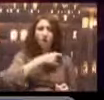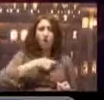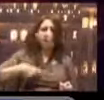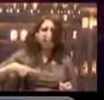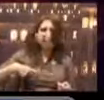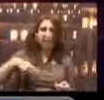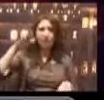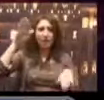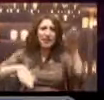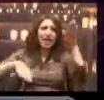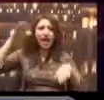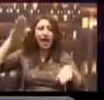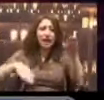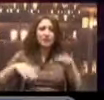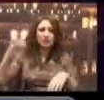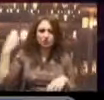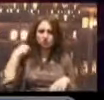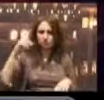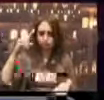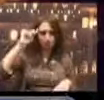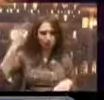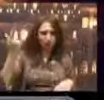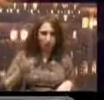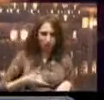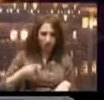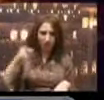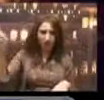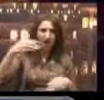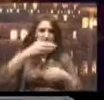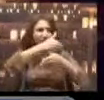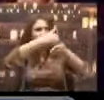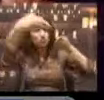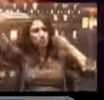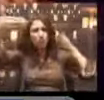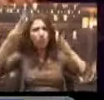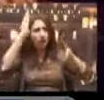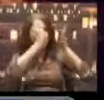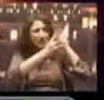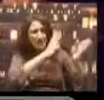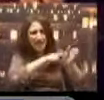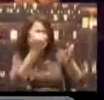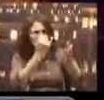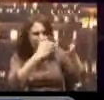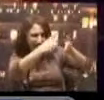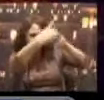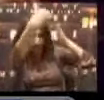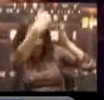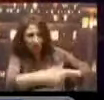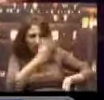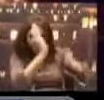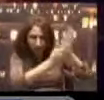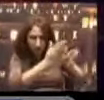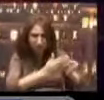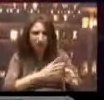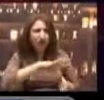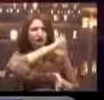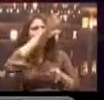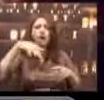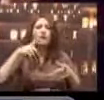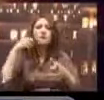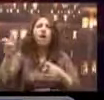بيقولوا لي ده لو يعني وكيل النيابه بيقول لي ده لو دخلت كسرت سور اسم هيتضرب عليا نار في ساعتها يعني. ازاي اي بني ادم هيخش يقتحم